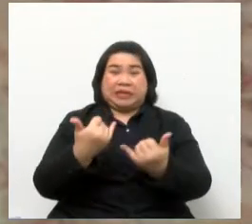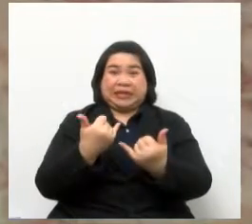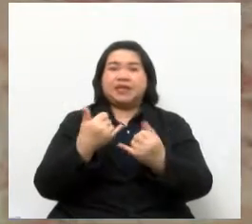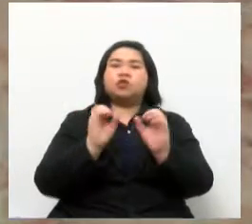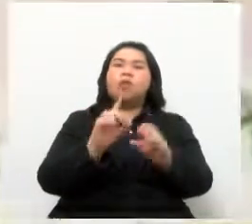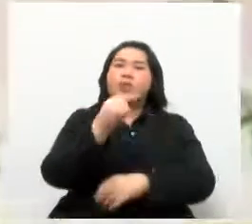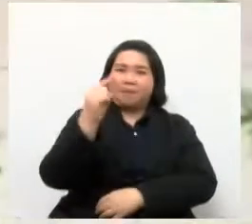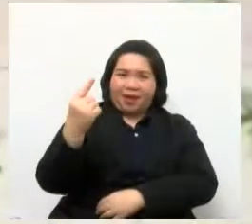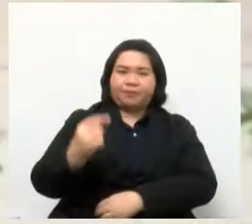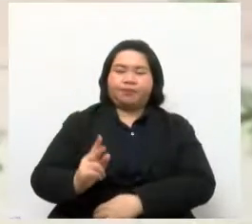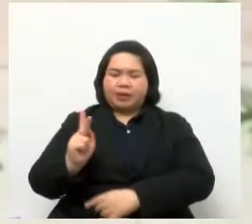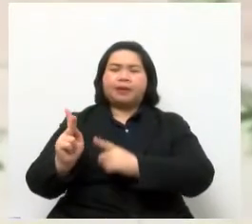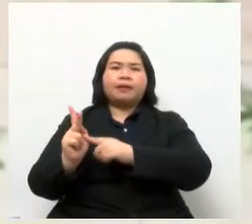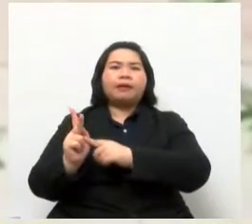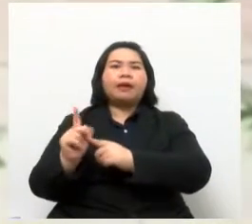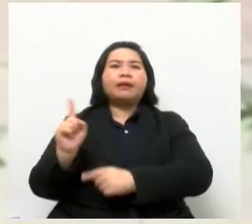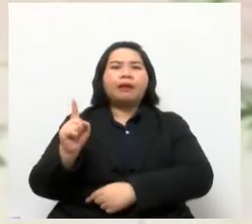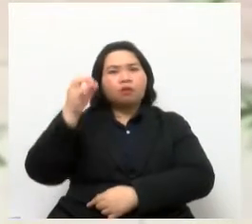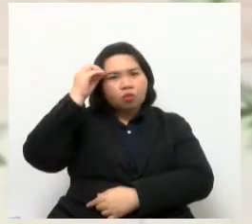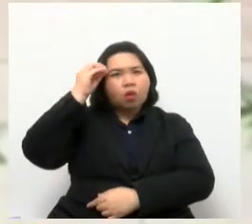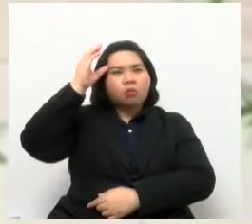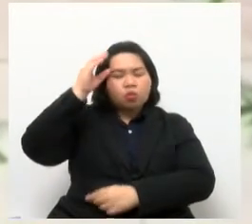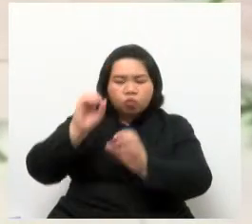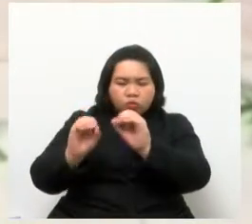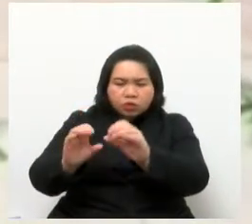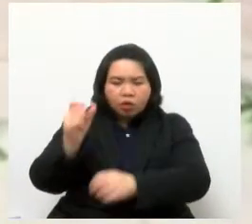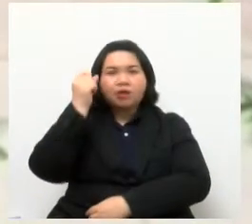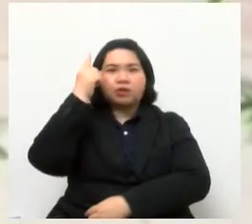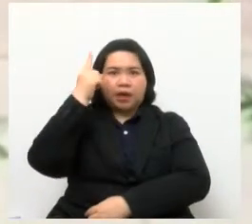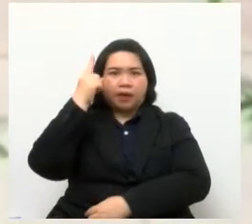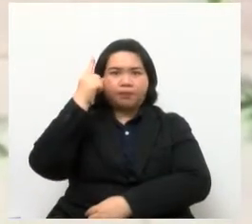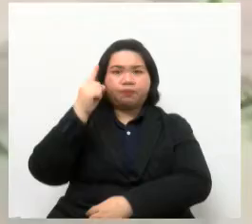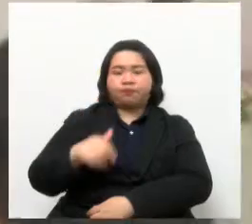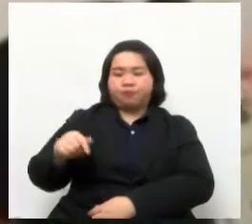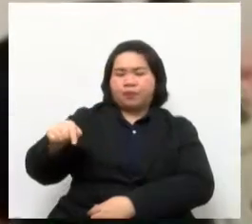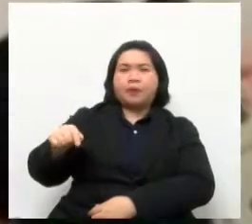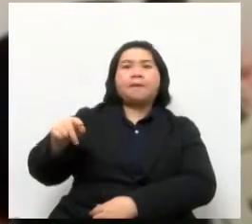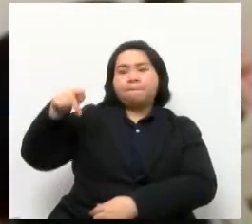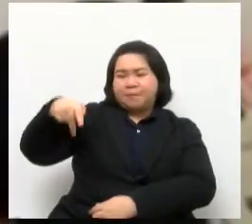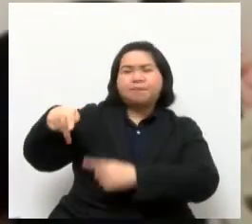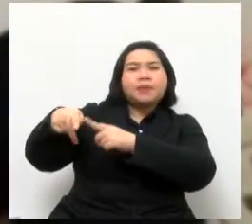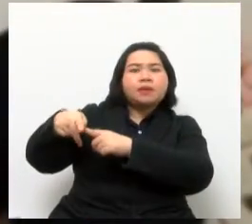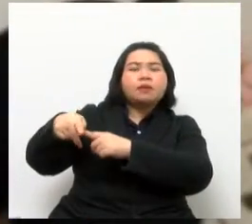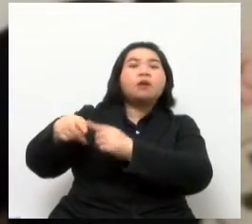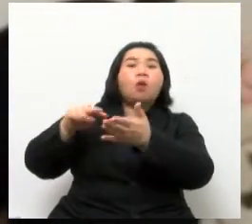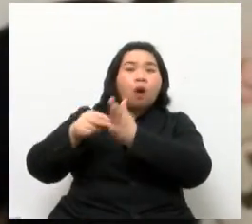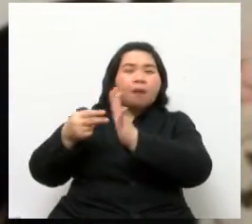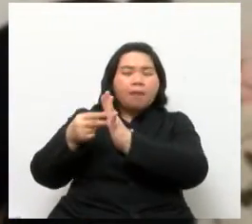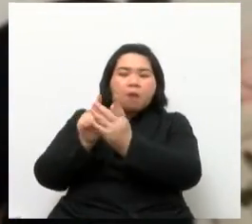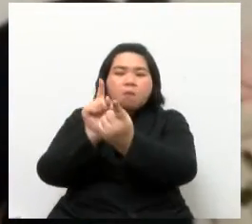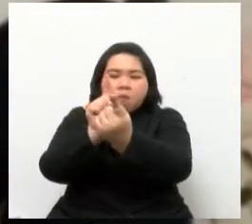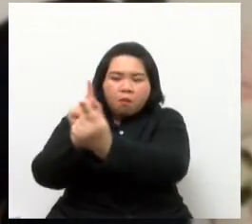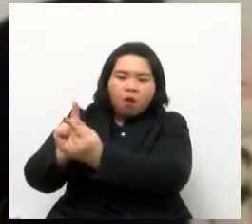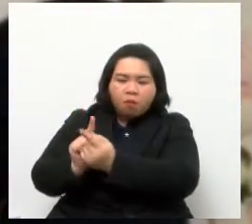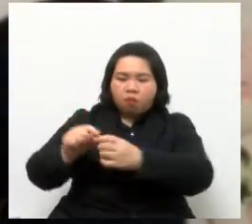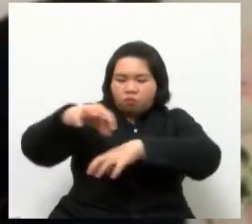K knowledge ความรู้ความเข้าใจ P participation การมีส่วนร่วมภาคี